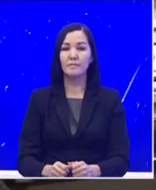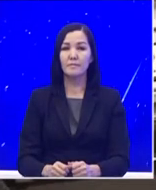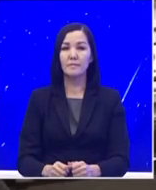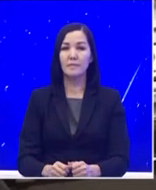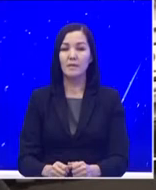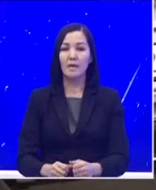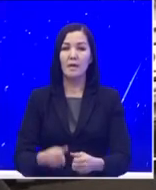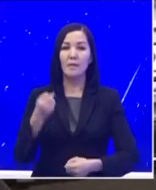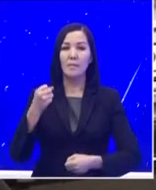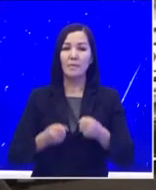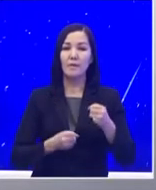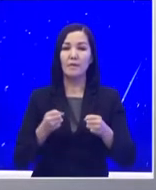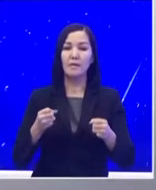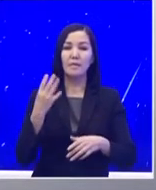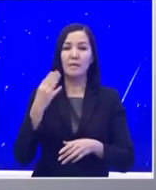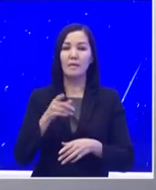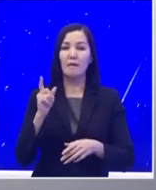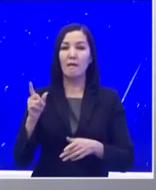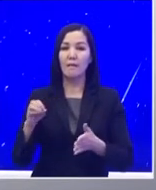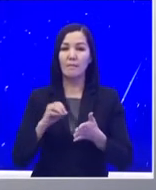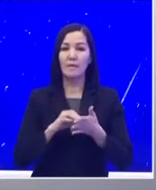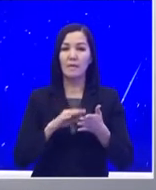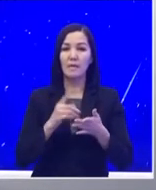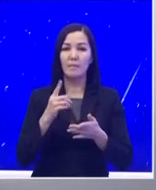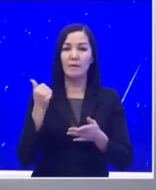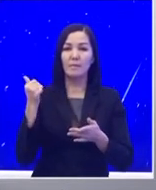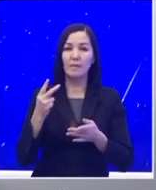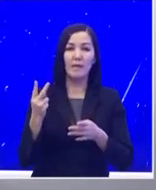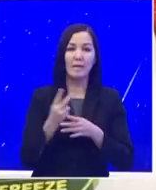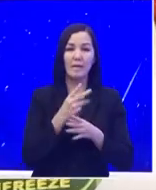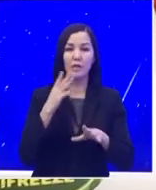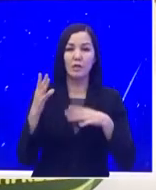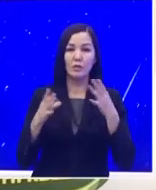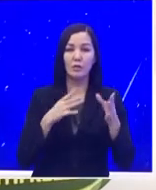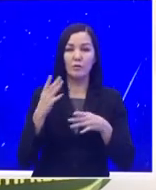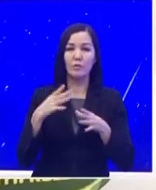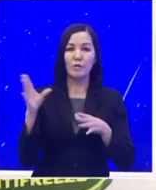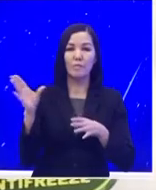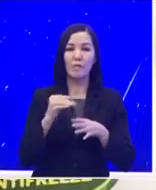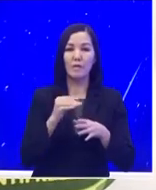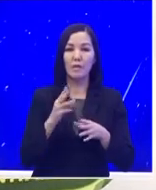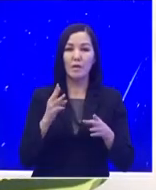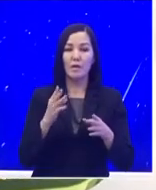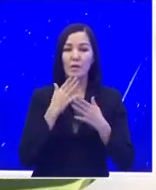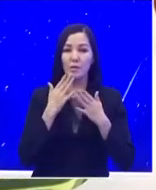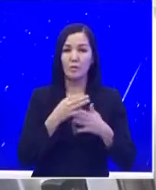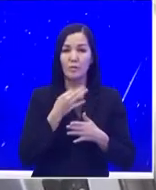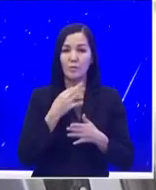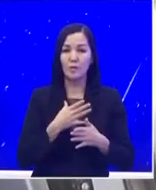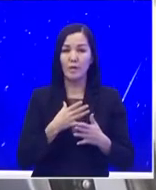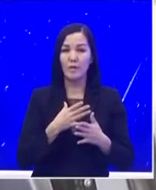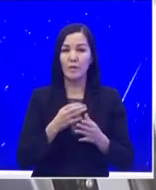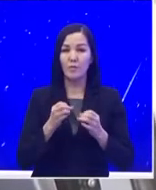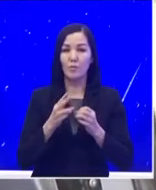Мобилекс автодромына 40-ға жуық адам тіркелген. Олар аптасына 2 рет осында келіп дайындықтан өтеді. Барлығы да әуесқой спортшы. Бұл кешенде 12